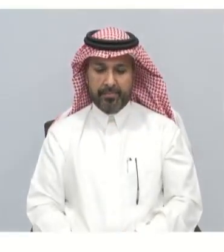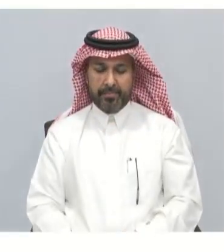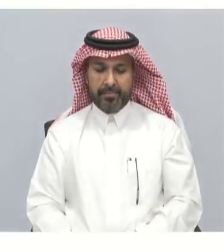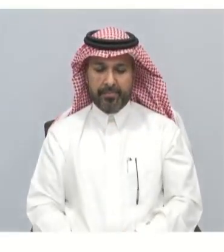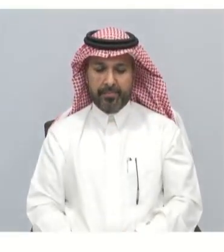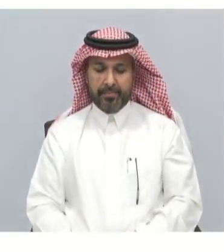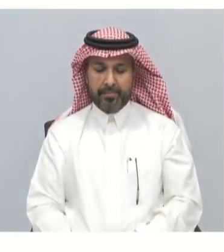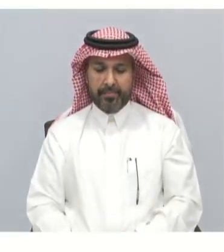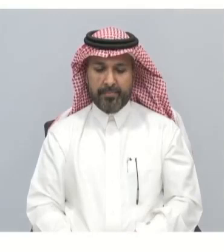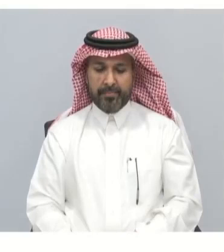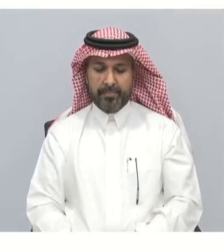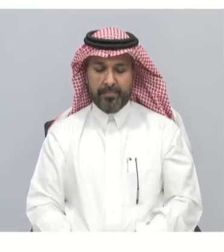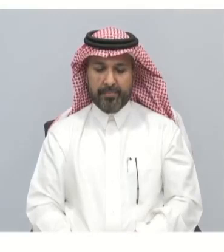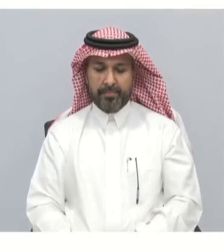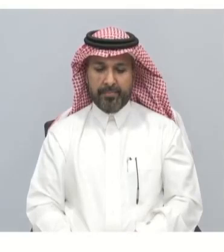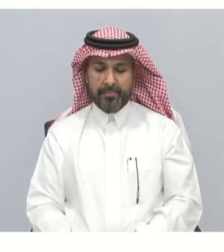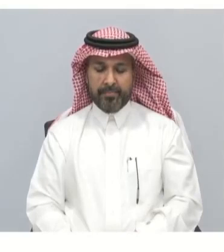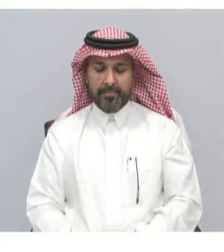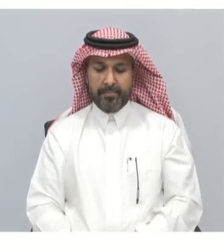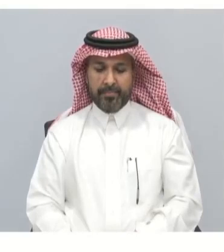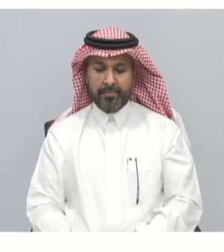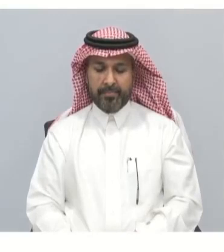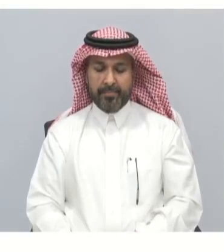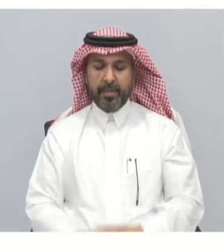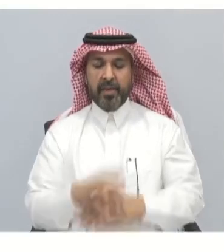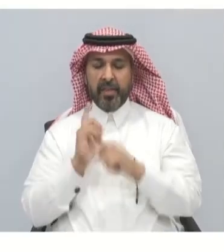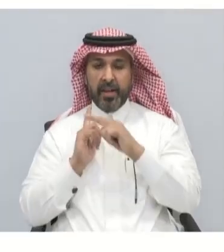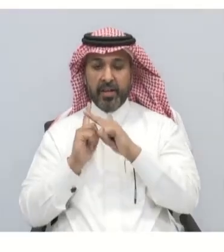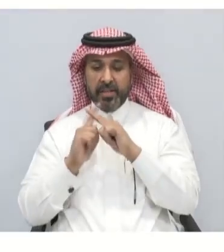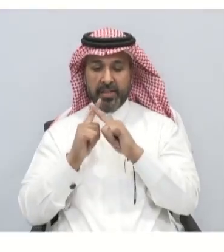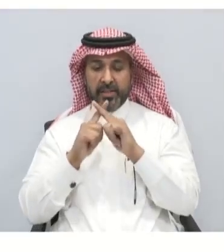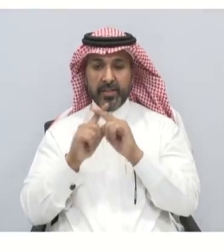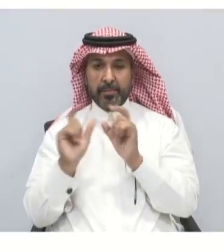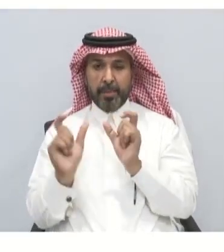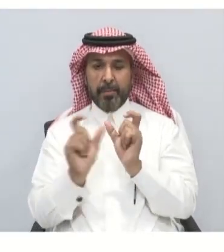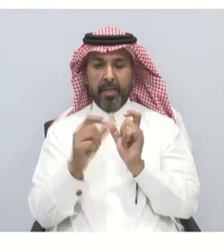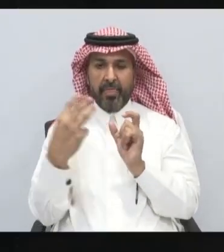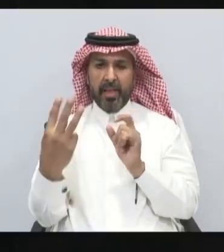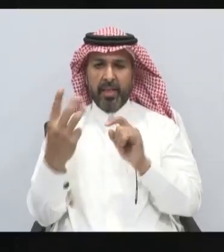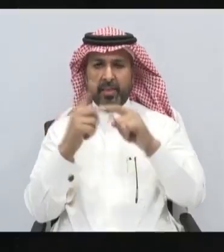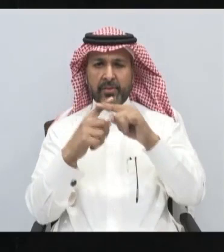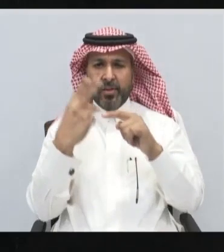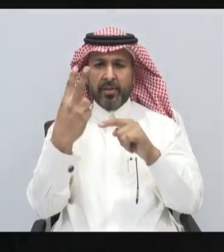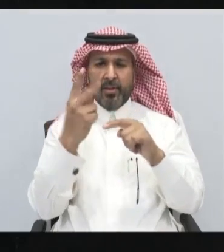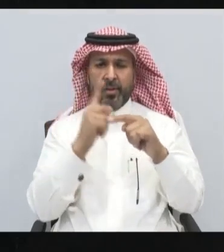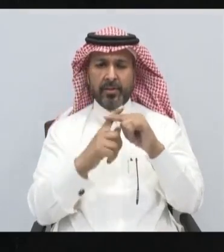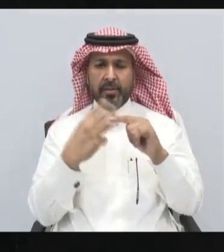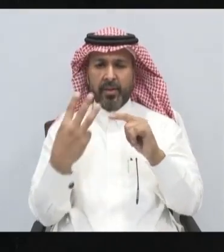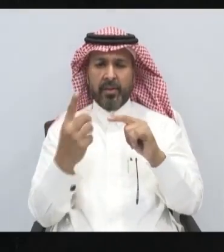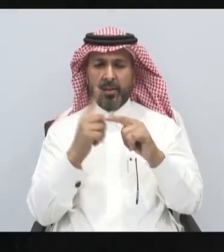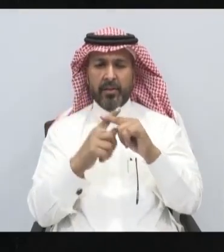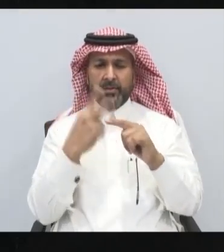اقدام وهذه ثلاث اقدام اذا كم طول المسافه بين اللوحات واللوحات